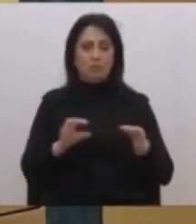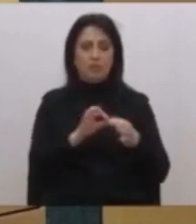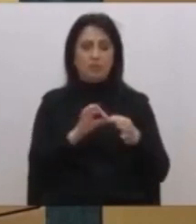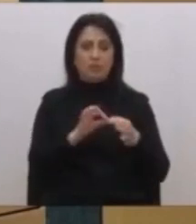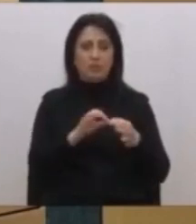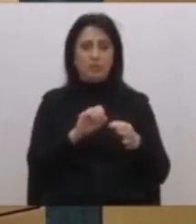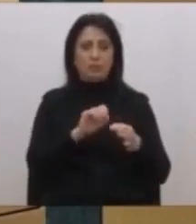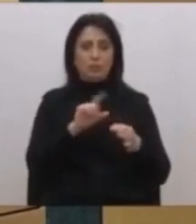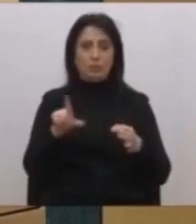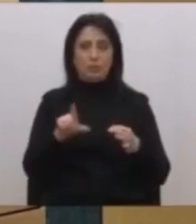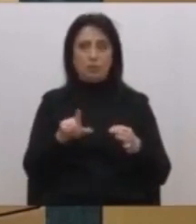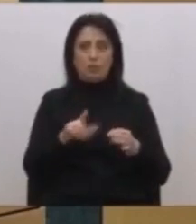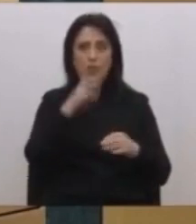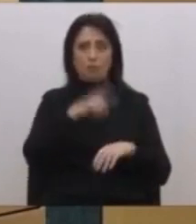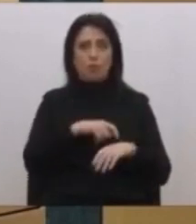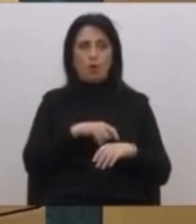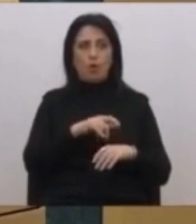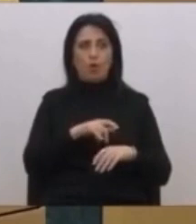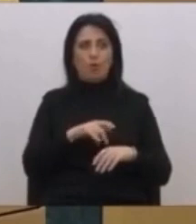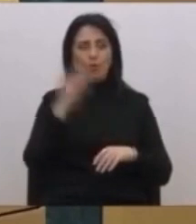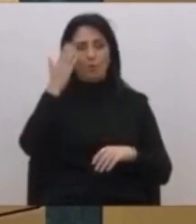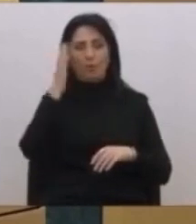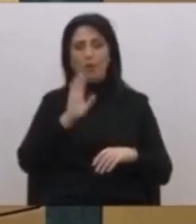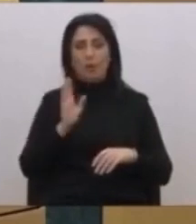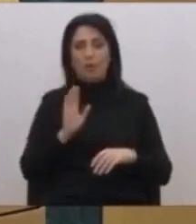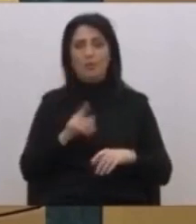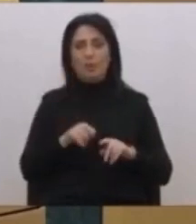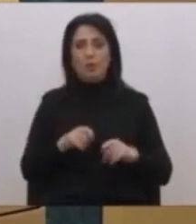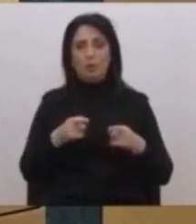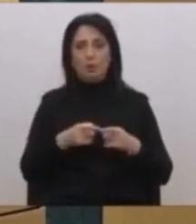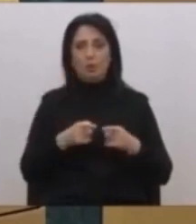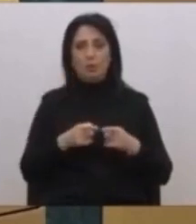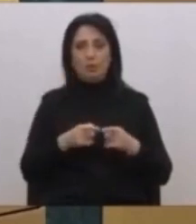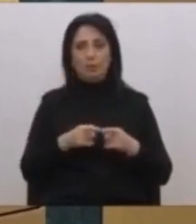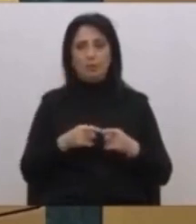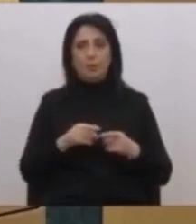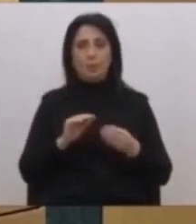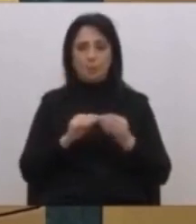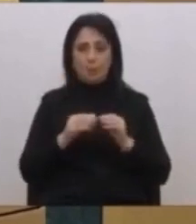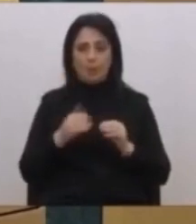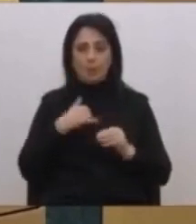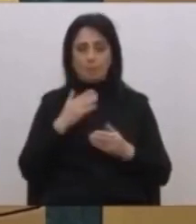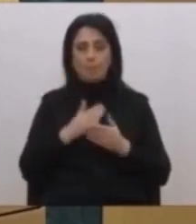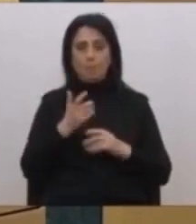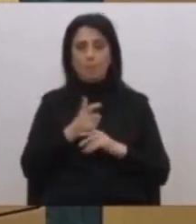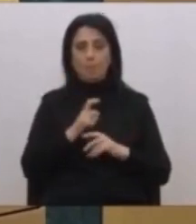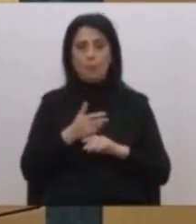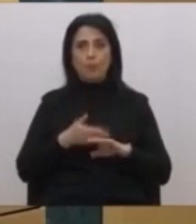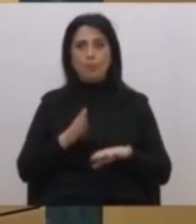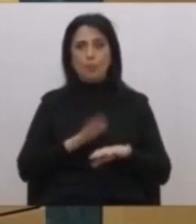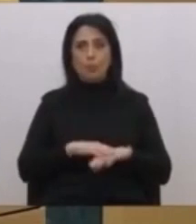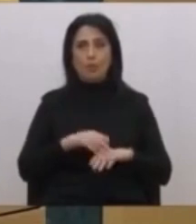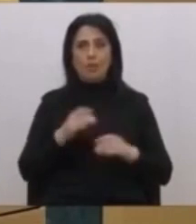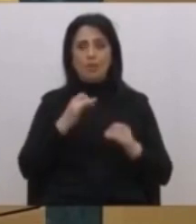დროების დროის გატარების ადგილი ბავშვებისთვის. Am კუთხით გამოწვევები როგორ არა გვაქვს. Ძალიან რთულია